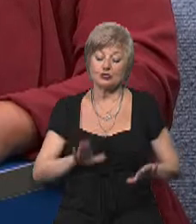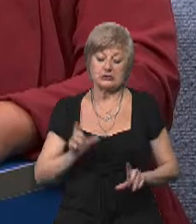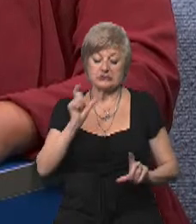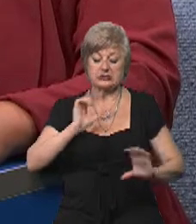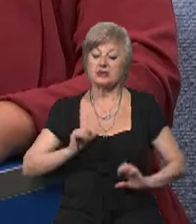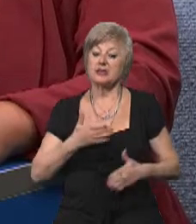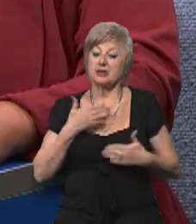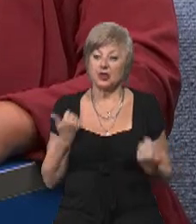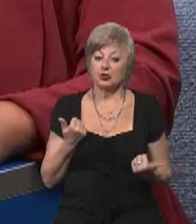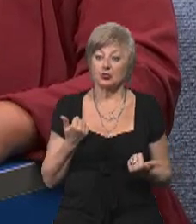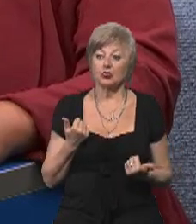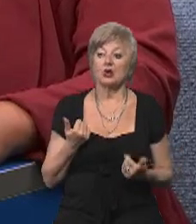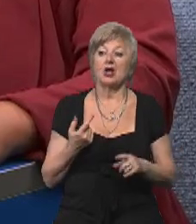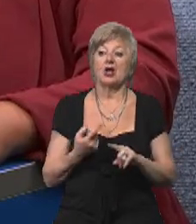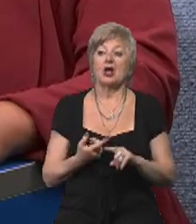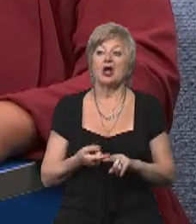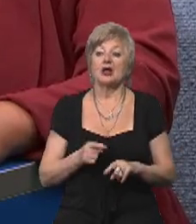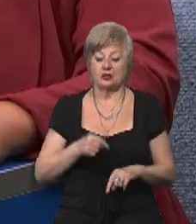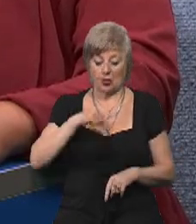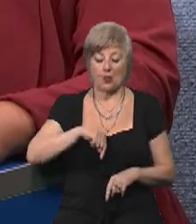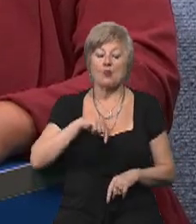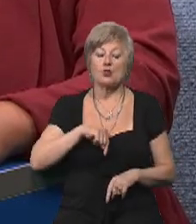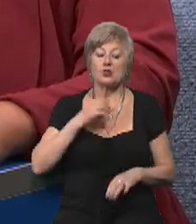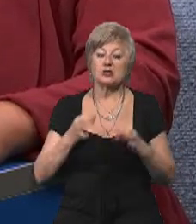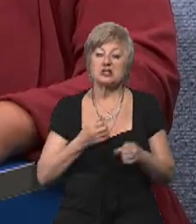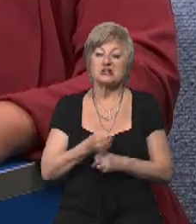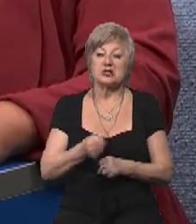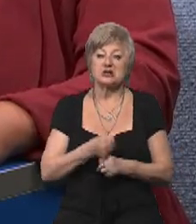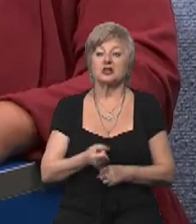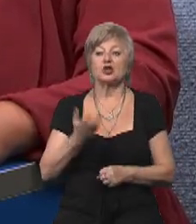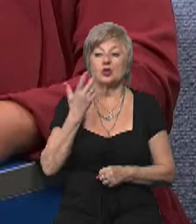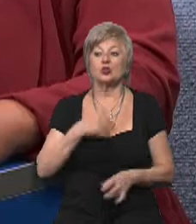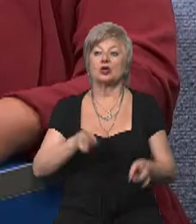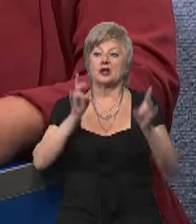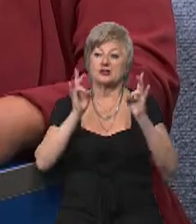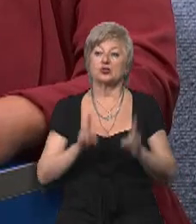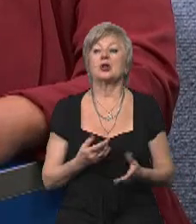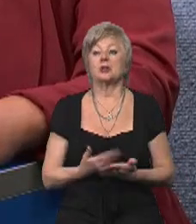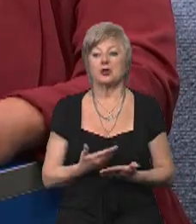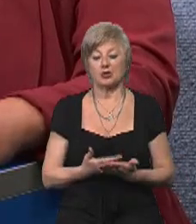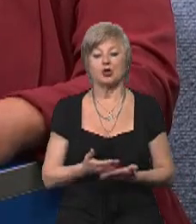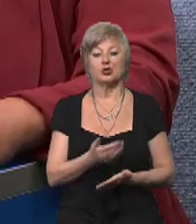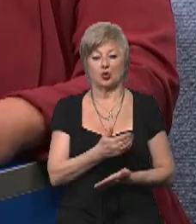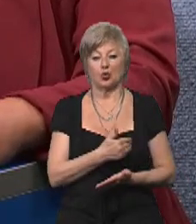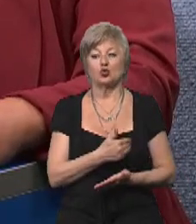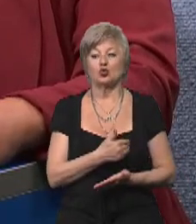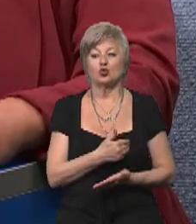випадки, а коли це стосується психологічного насильства, коли страждає. Ну, наприклад, я хочу